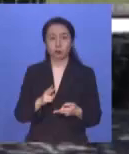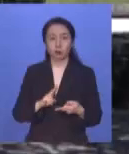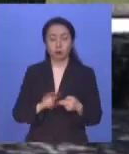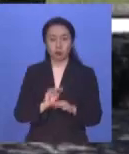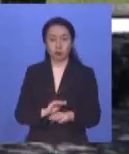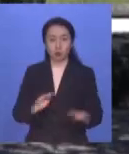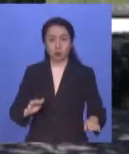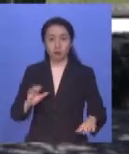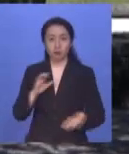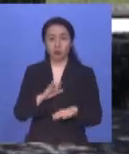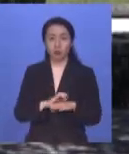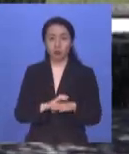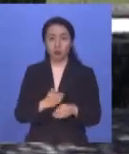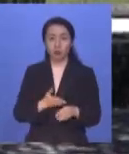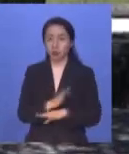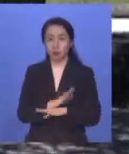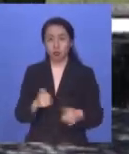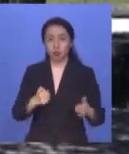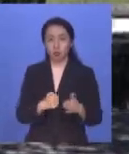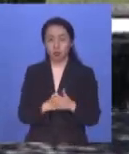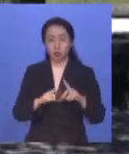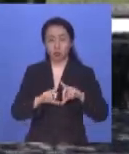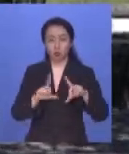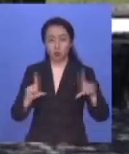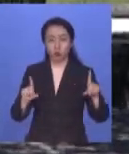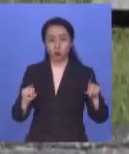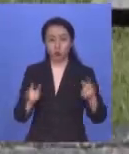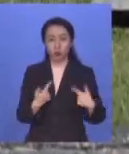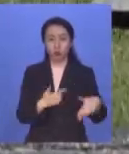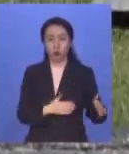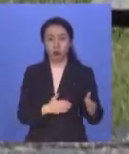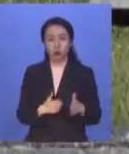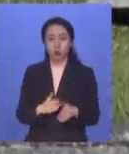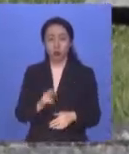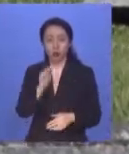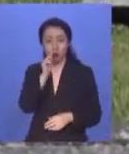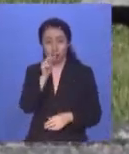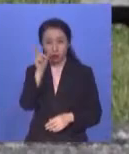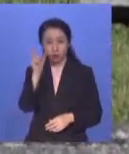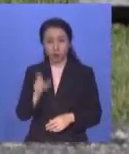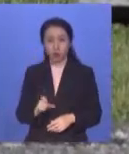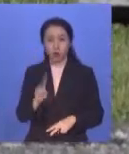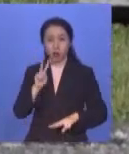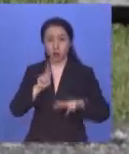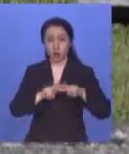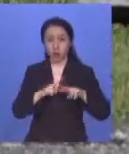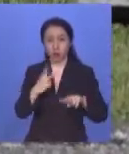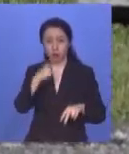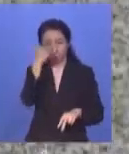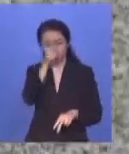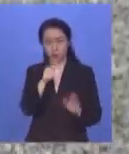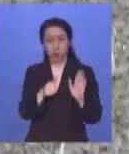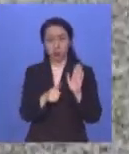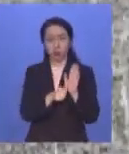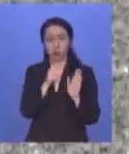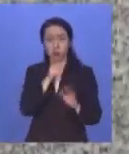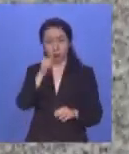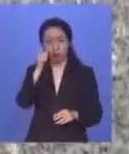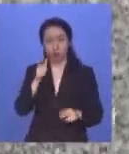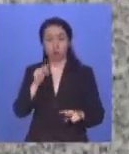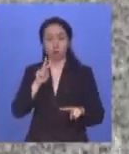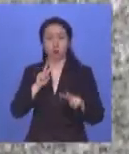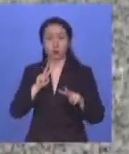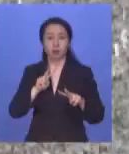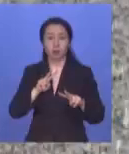приписки детей, фактически не посещающих дошкольную организацию. Виновное лицо осуждено к 3 годам 6 месяцам